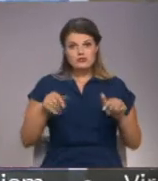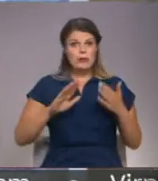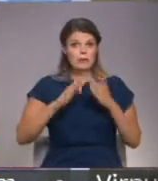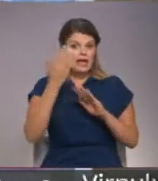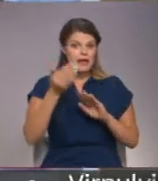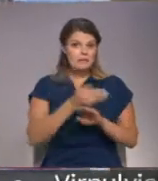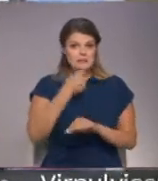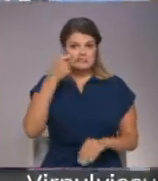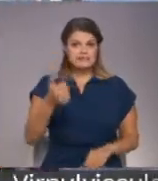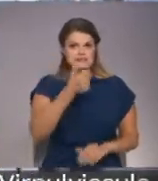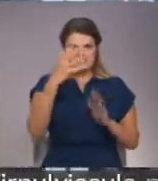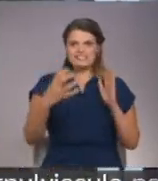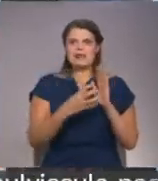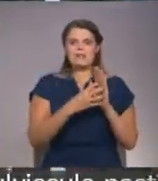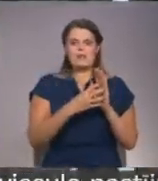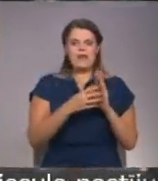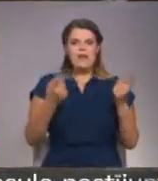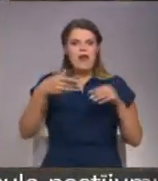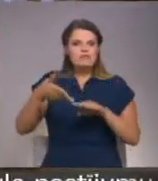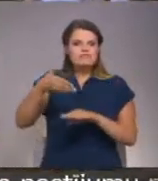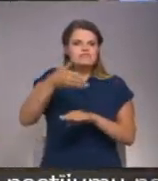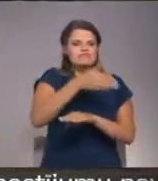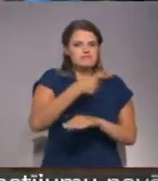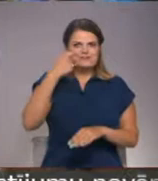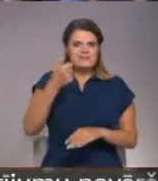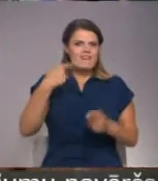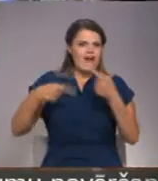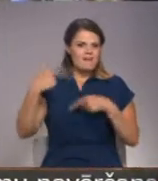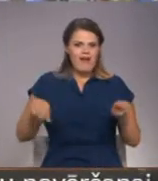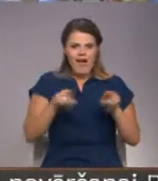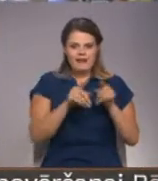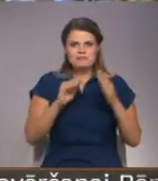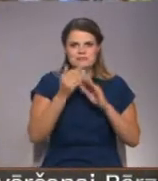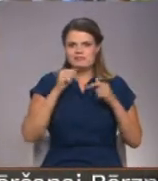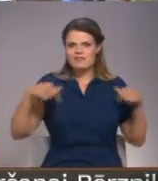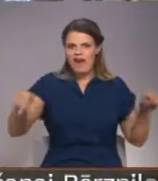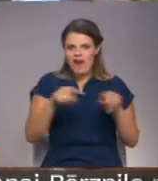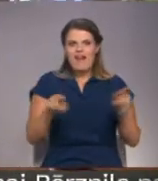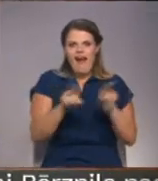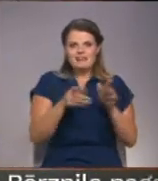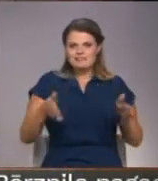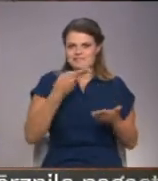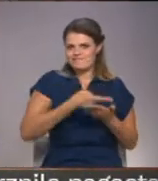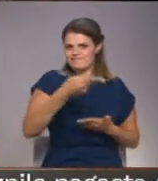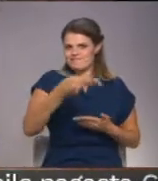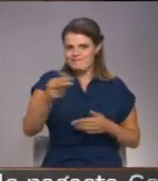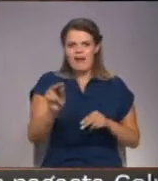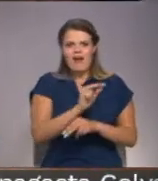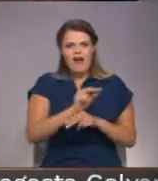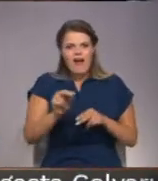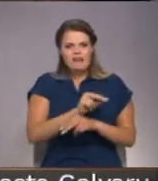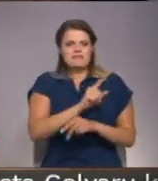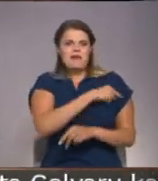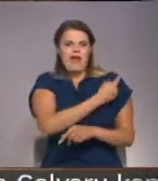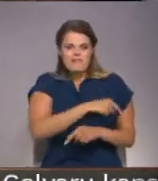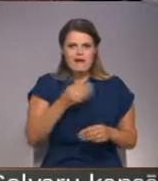pirms 100 gadiem simboliski pagriežot laika ratu par gadsimtu atpakaļ, pils zāle atkal kļuva par lazareti. Ārsta žēlsirdīgo